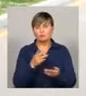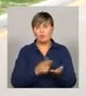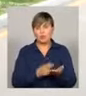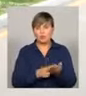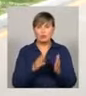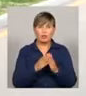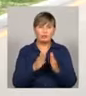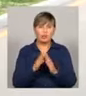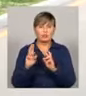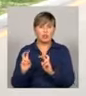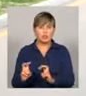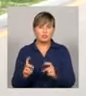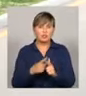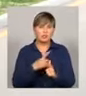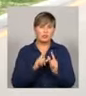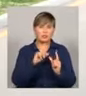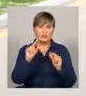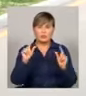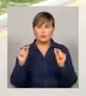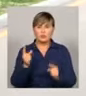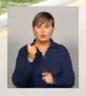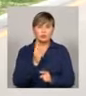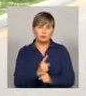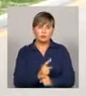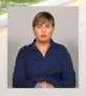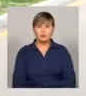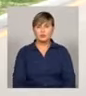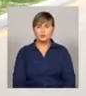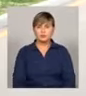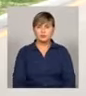арест или подписка о невыезде. Дамир Анитов, Мейрам Исабеков, телеканал Алматы.